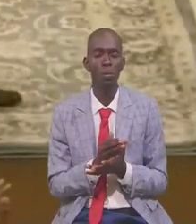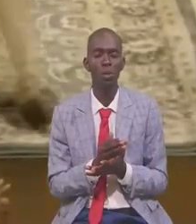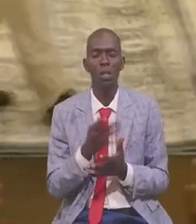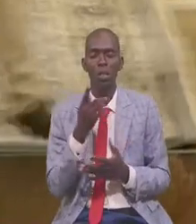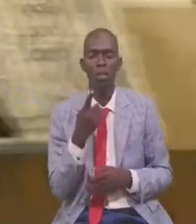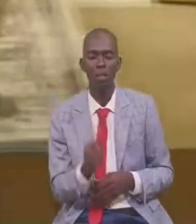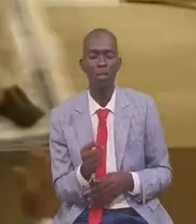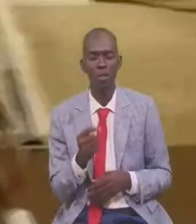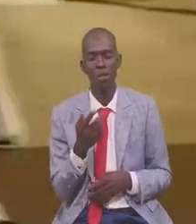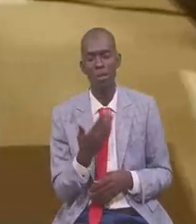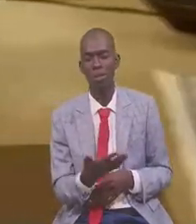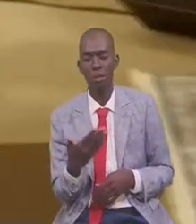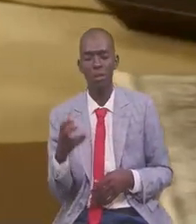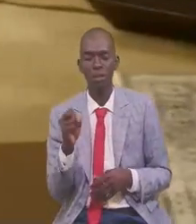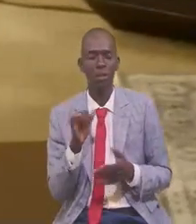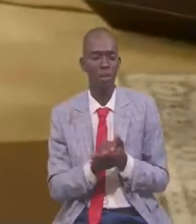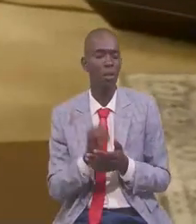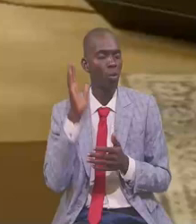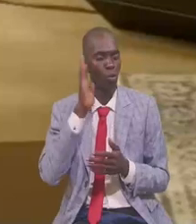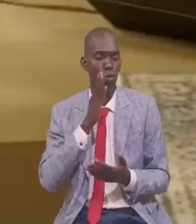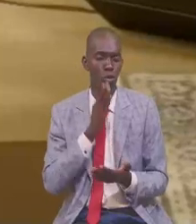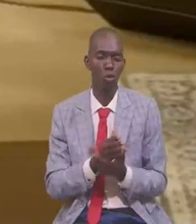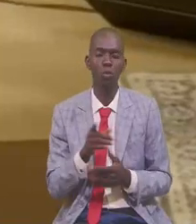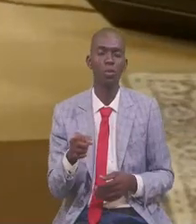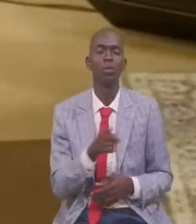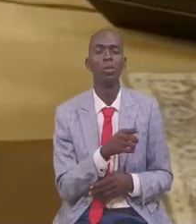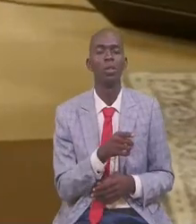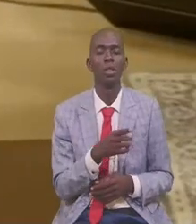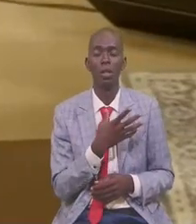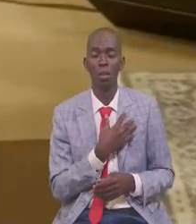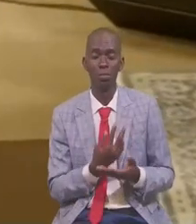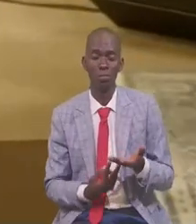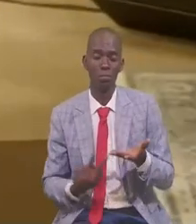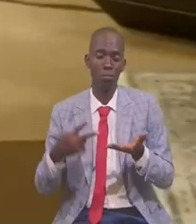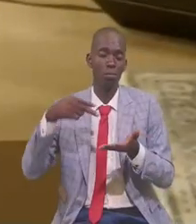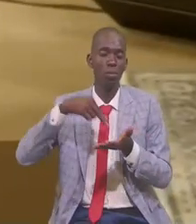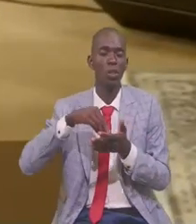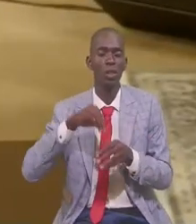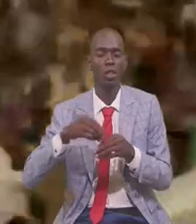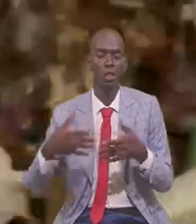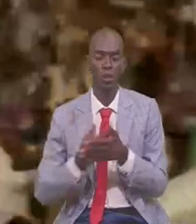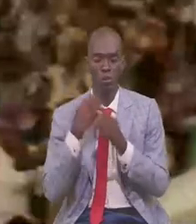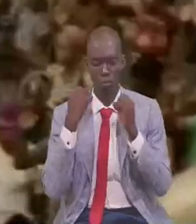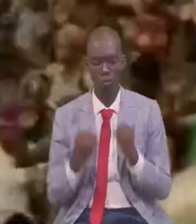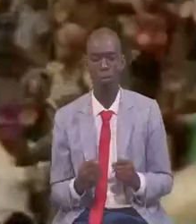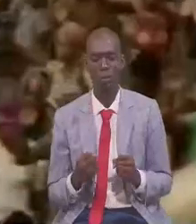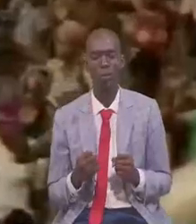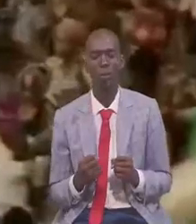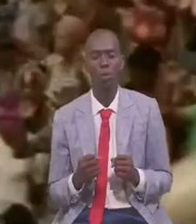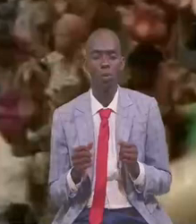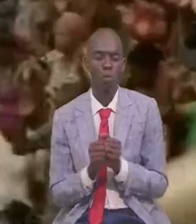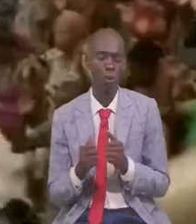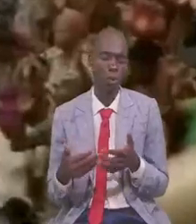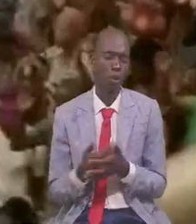Les choses qui vont t'arrêter. Et lève-toi dans une nouvelle force. Avec une